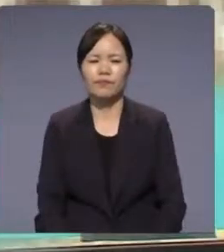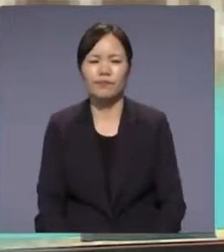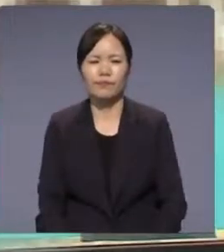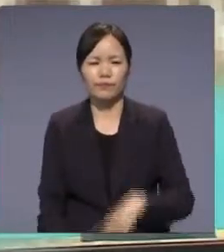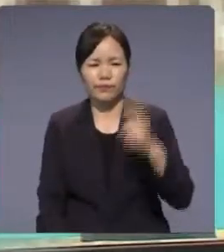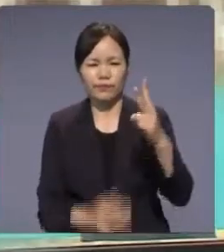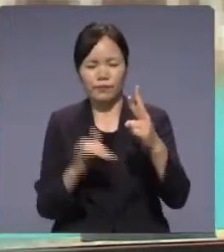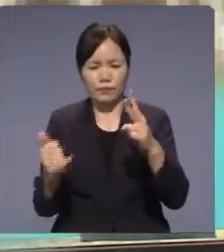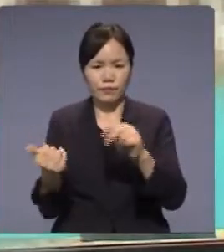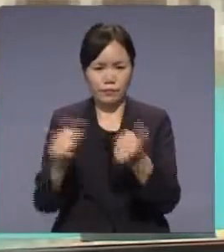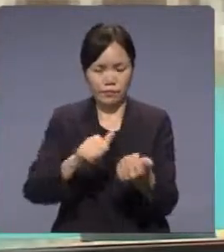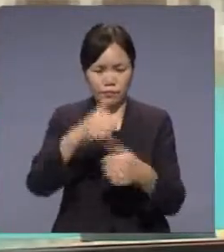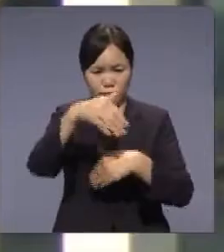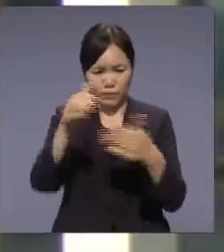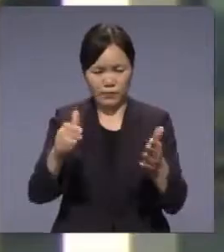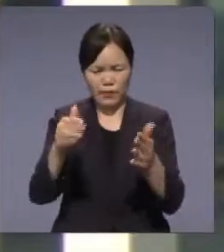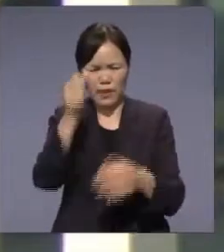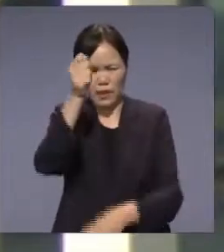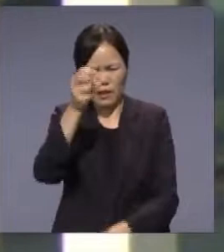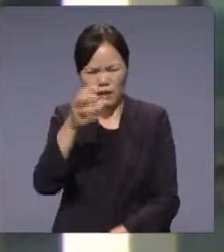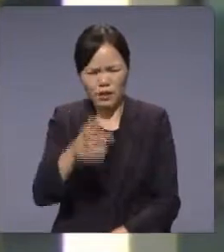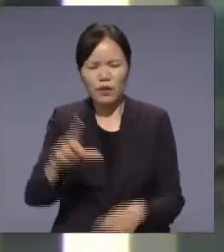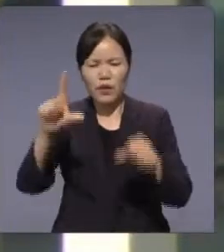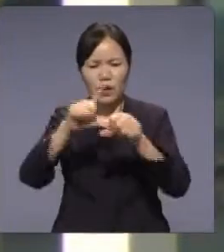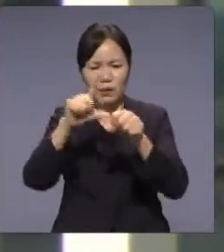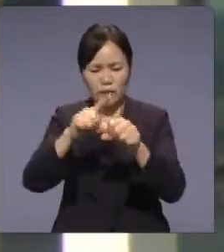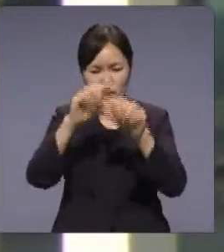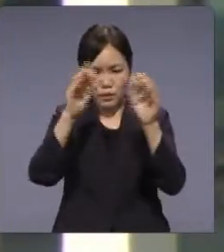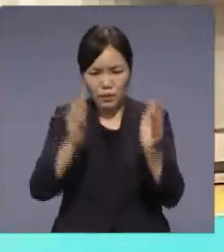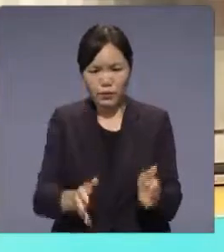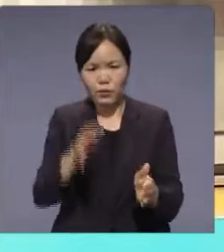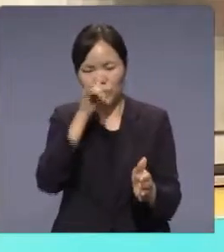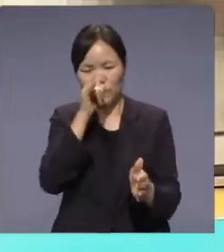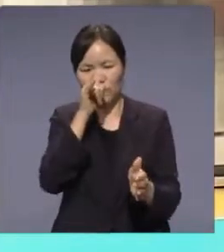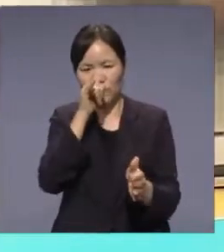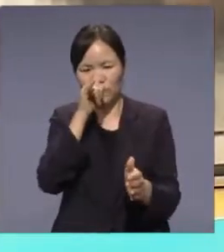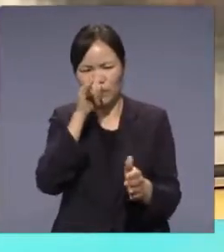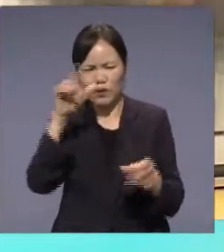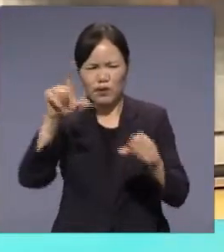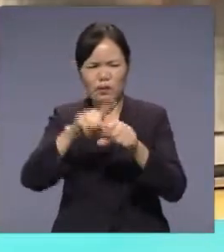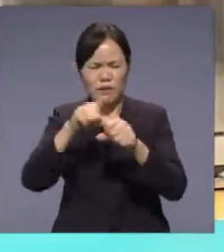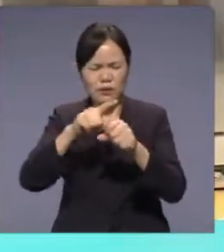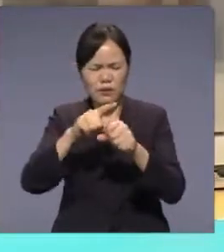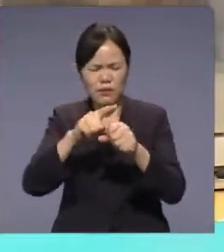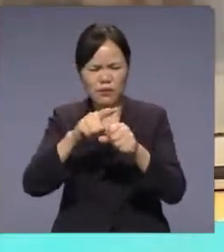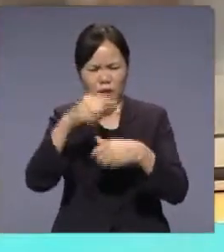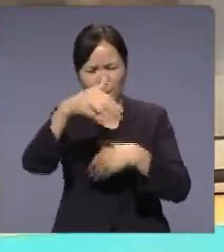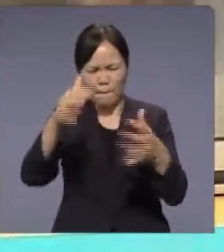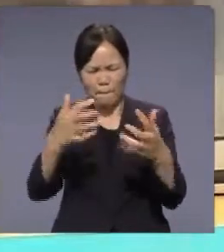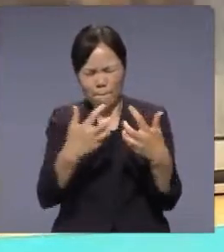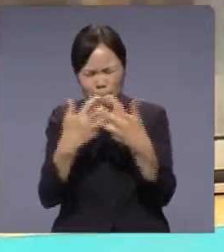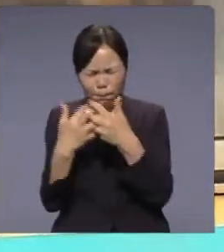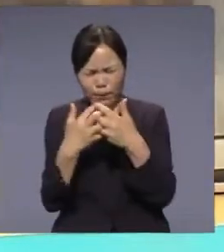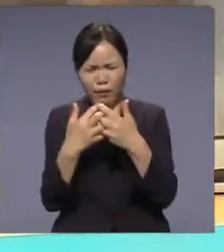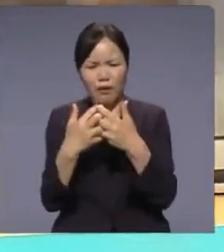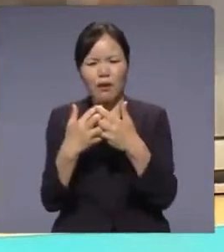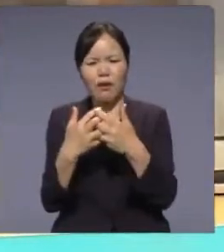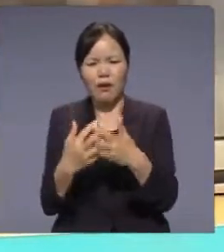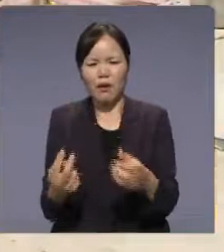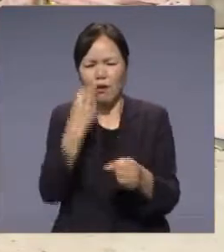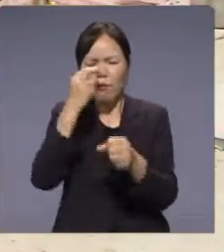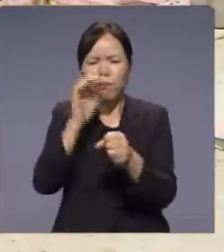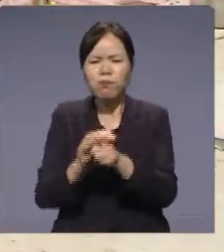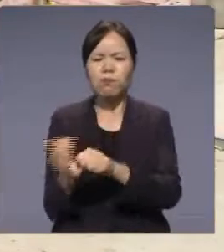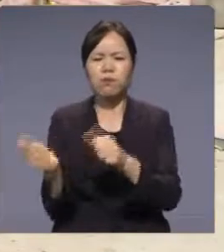등이 숨진 방 안에는 여러 개의 LPG 가스통이 놓여 있었고 가스가 실내에 가득 차 있어 질식사한 것으로 추정되고